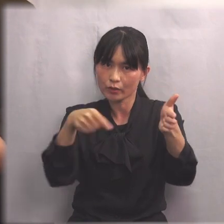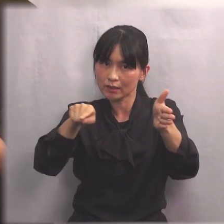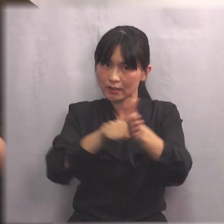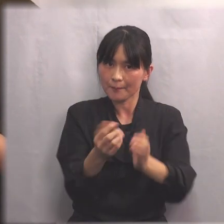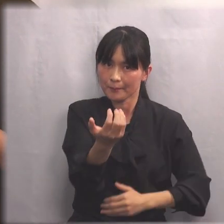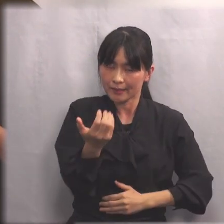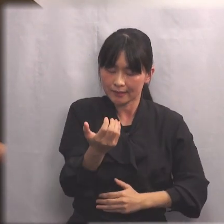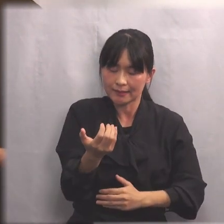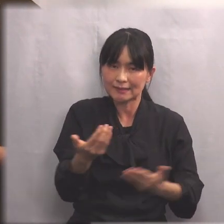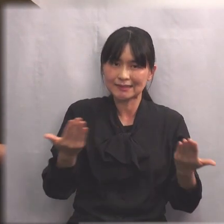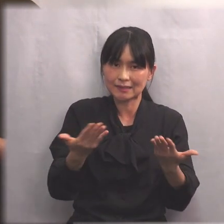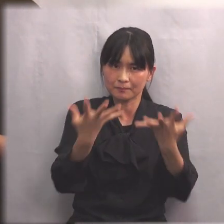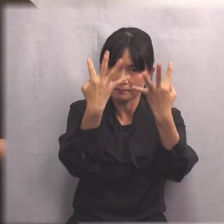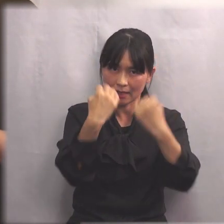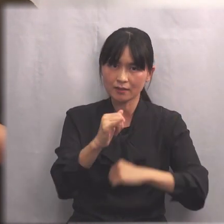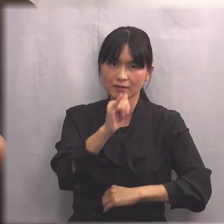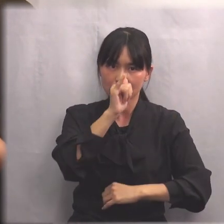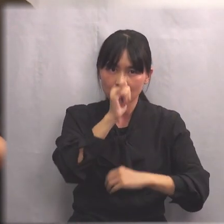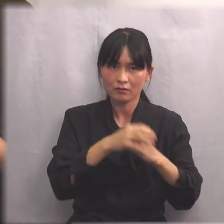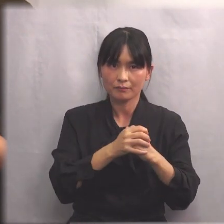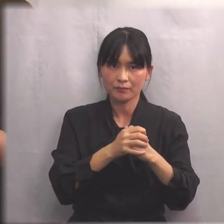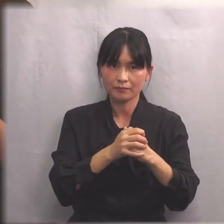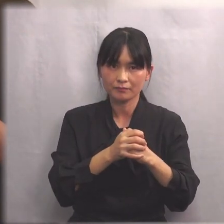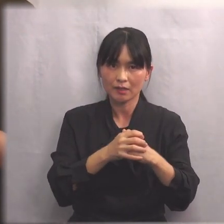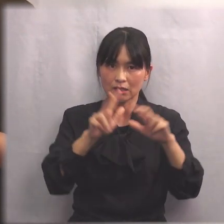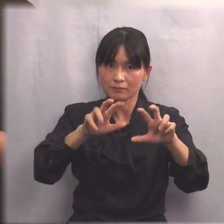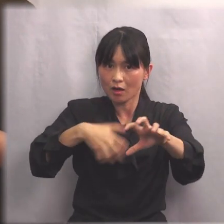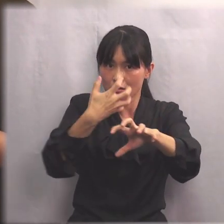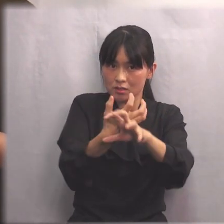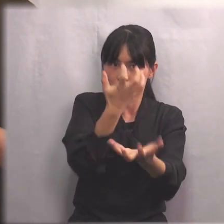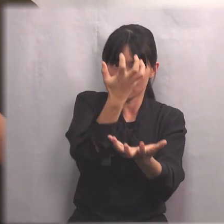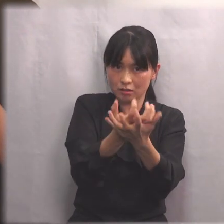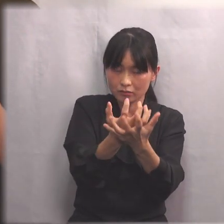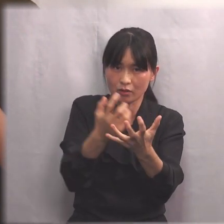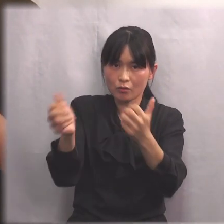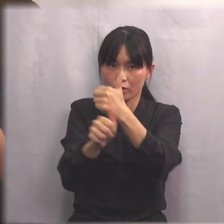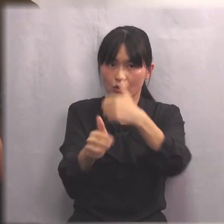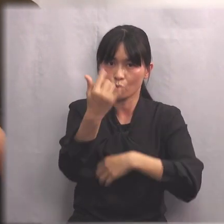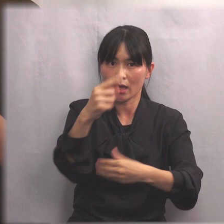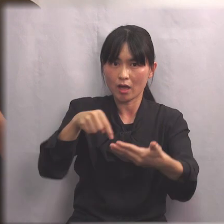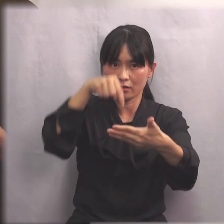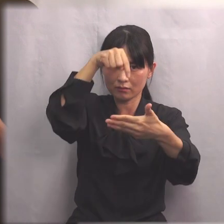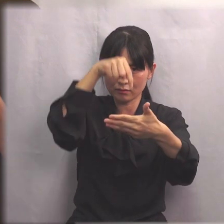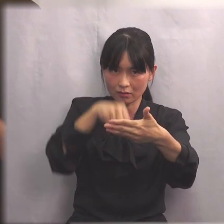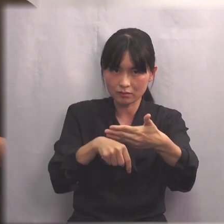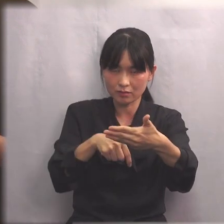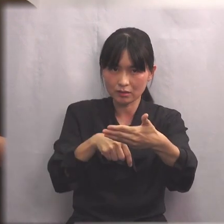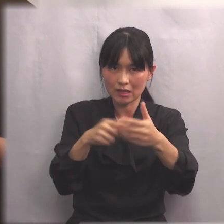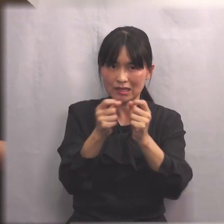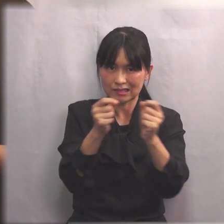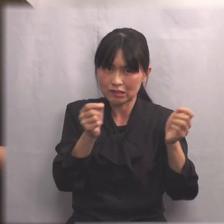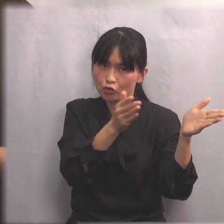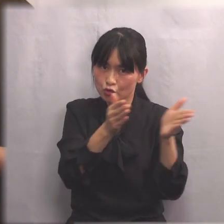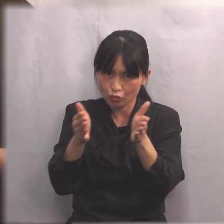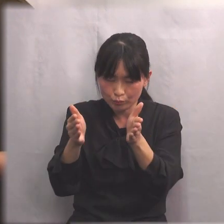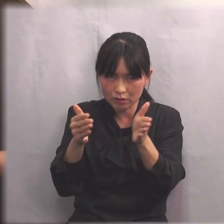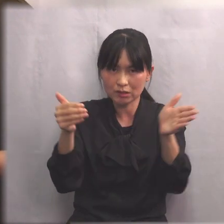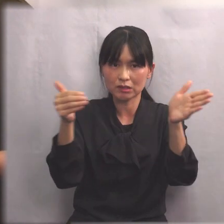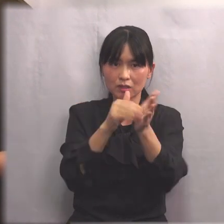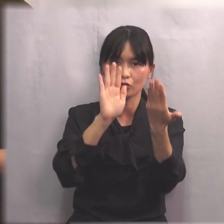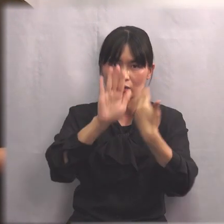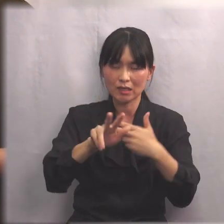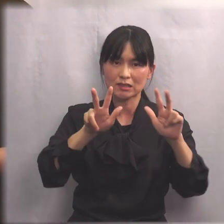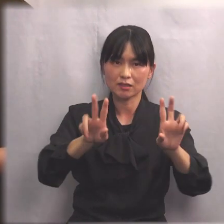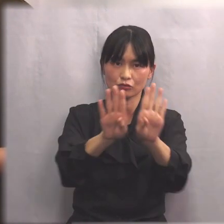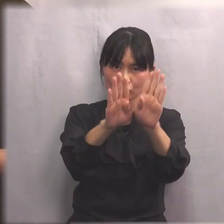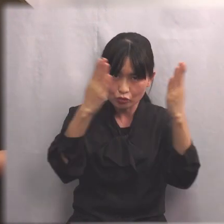작업들이 진행이 되어 왔습니다. 이제 혁신위원회는 이 청년 정의당의 긴 준비 기간을 끝내고 이제 그 출범을